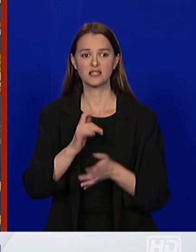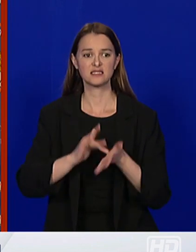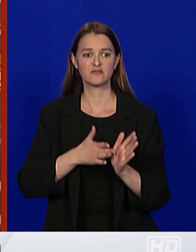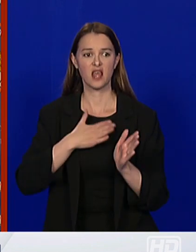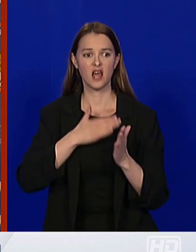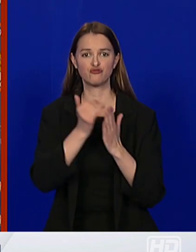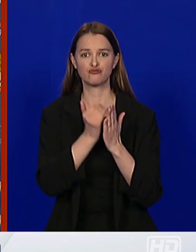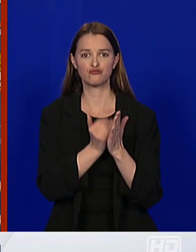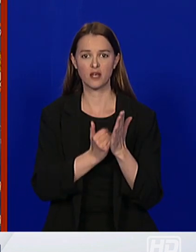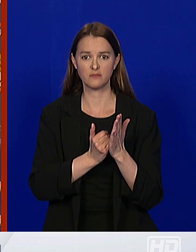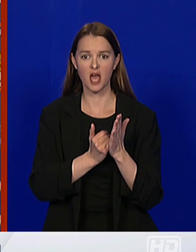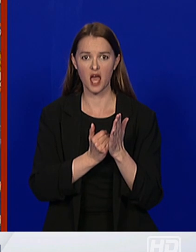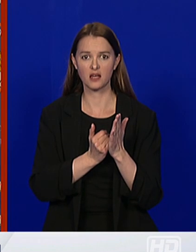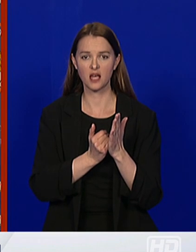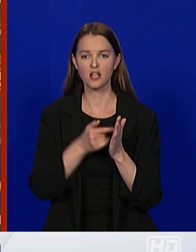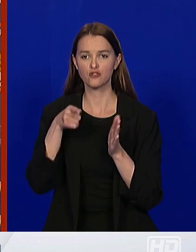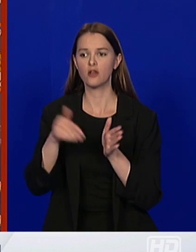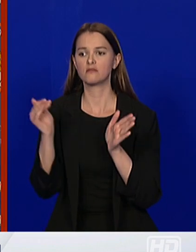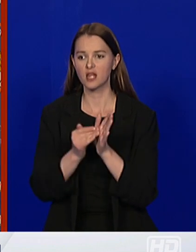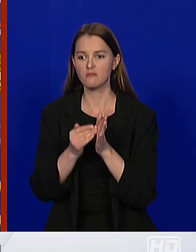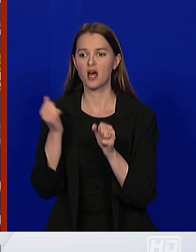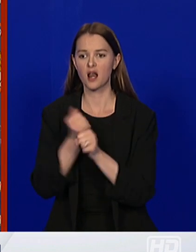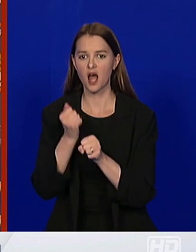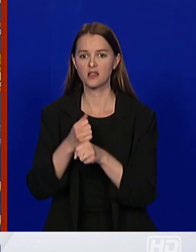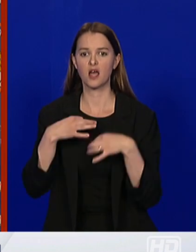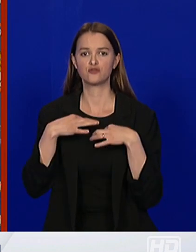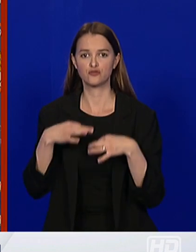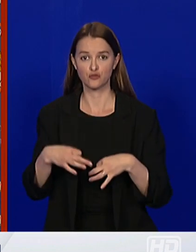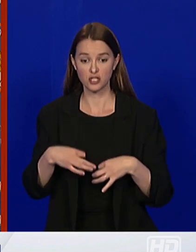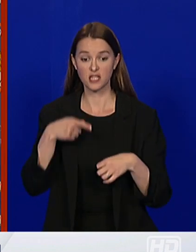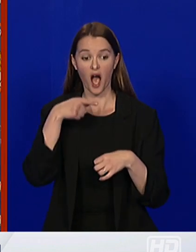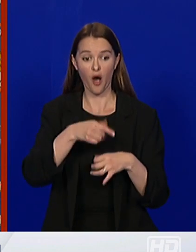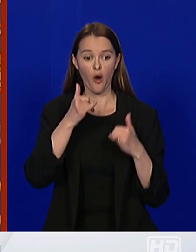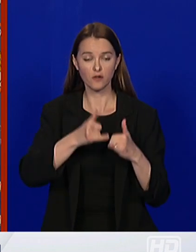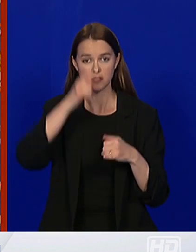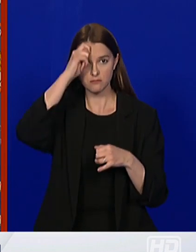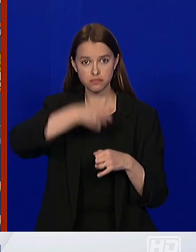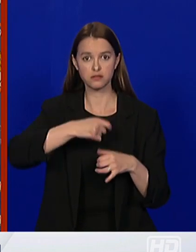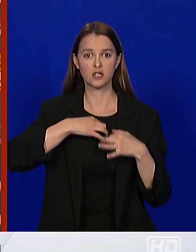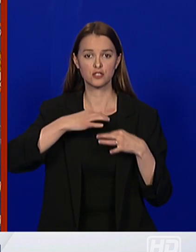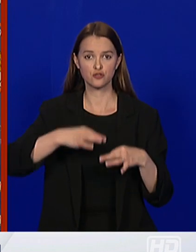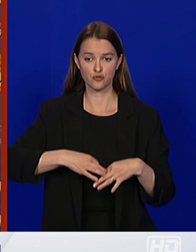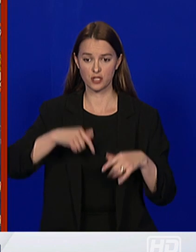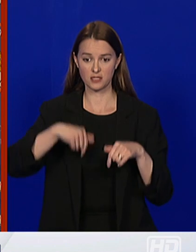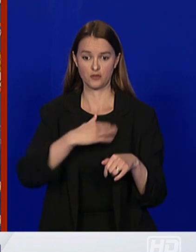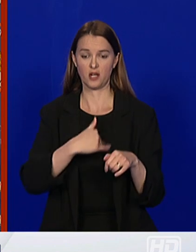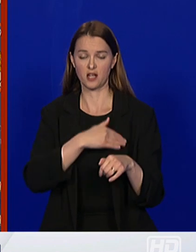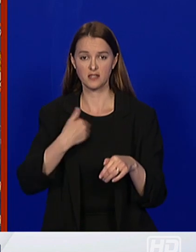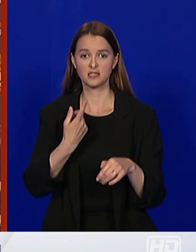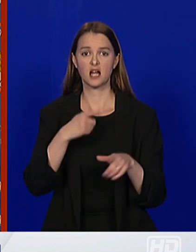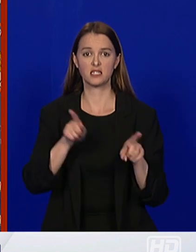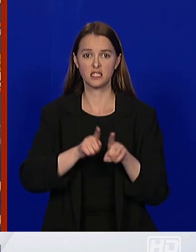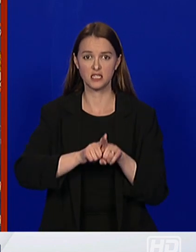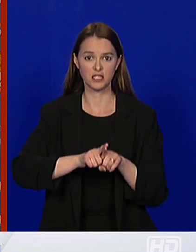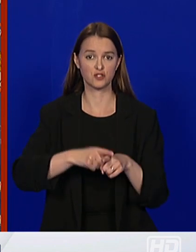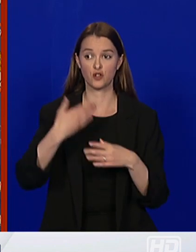priznaju zapravo stručnjaci ne samo iz Hrvatske nego i izvan Hrvatske, smo uspjeli spriječiti barem